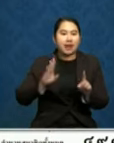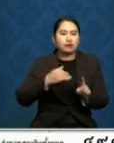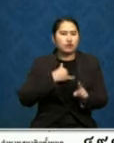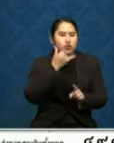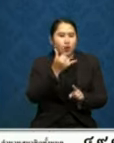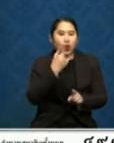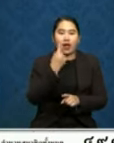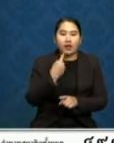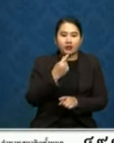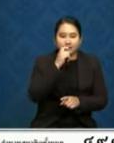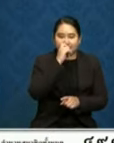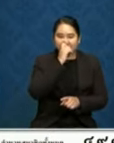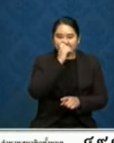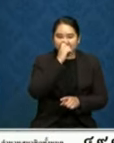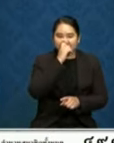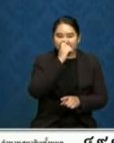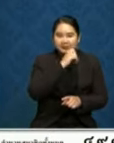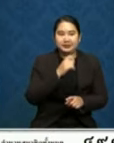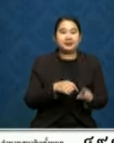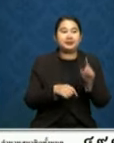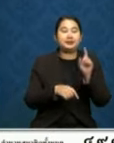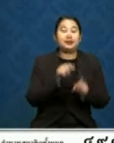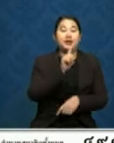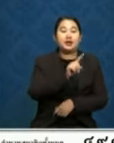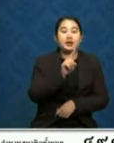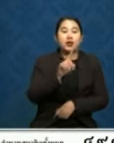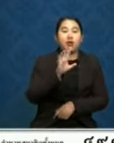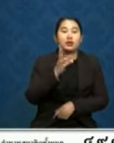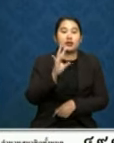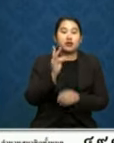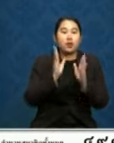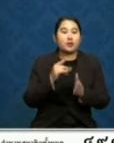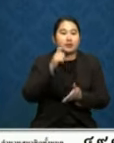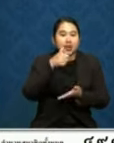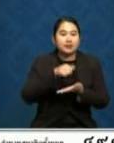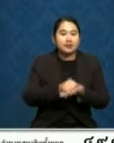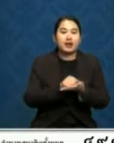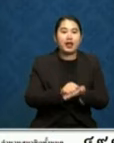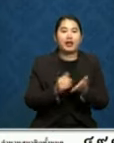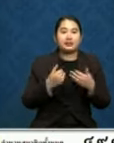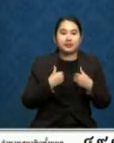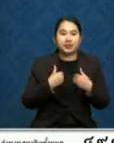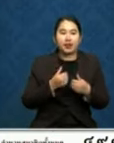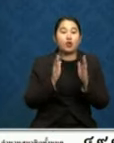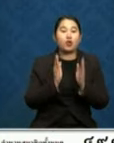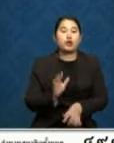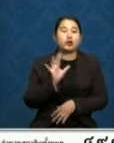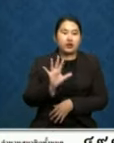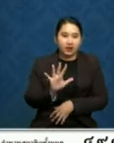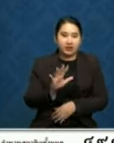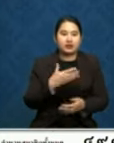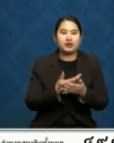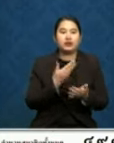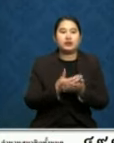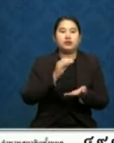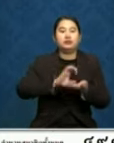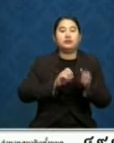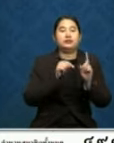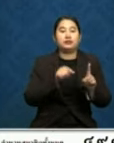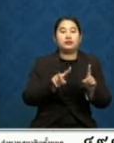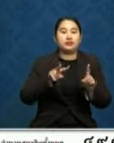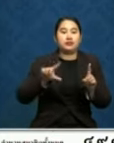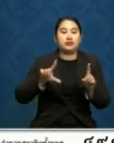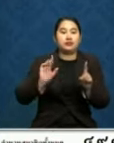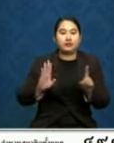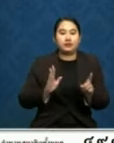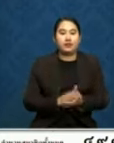ใครก่อนนะคะสายด่วน1167เนี่ยก็มีคนรับสายอีกเหมือนกันนะคะประมาณวันละ5คนต่อวันงบประมาณ 1.2 ล้านบาทสไลด์ถัด